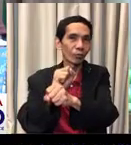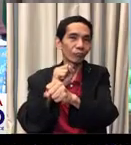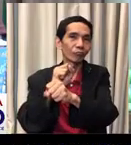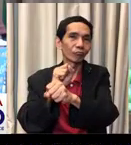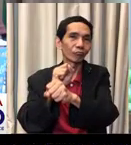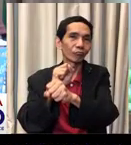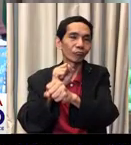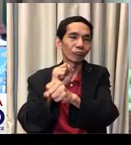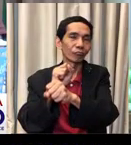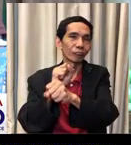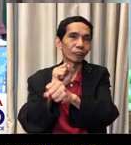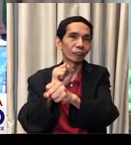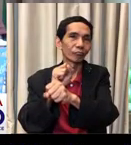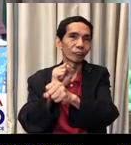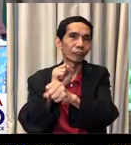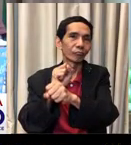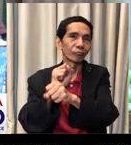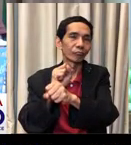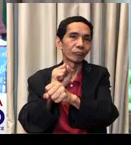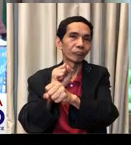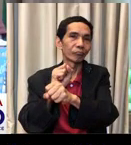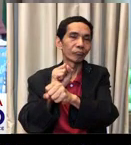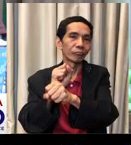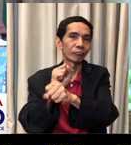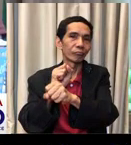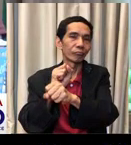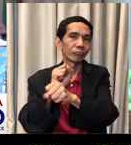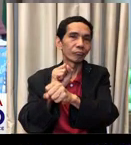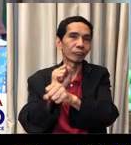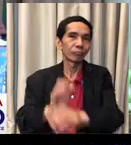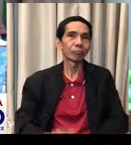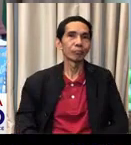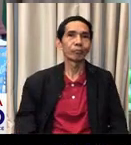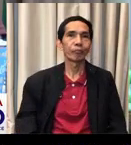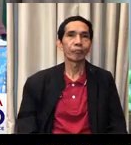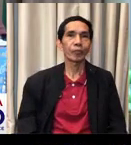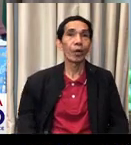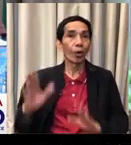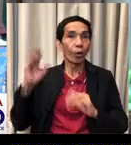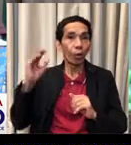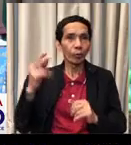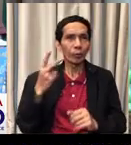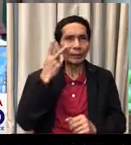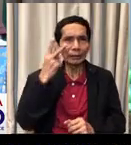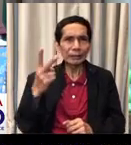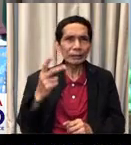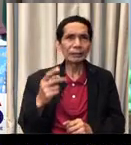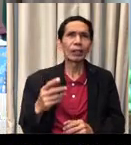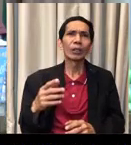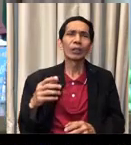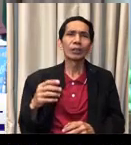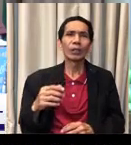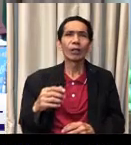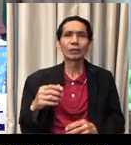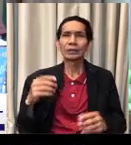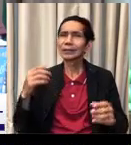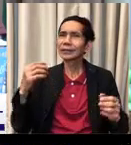namin. Ha? Eh, sana kasi nakikita ko misa, sana oil.